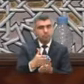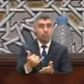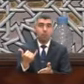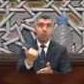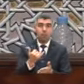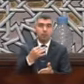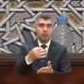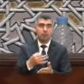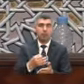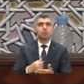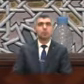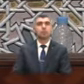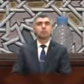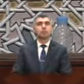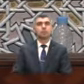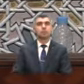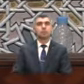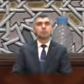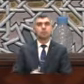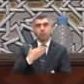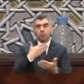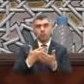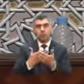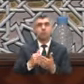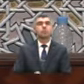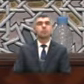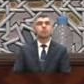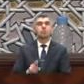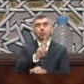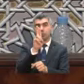مراعاتها. شكرا لكم السيده النائبه المحترمه. الكلمه